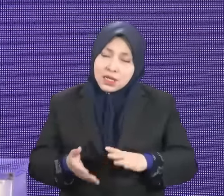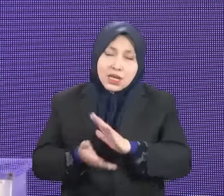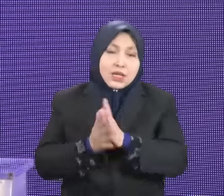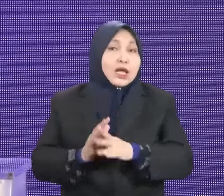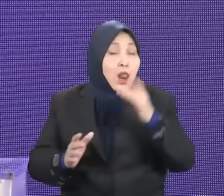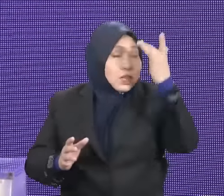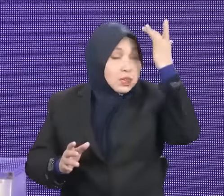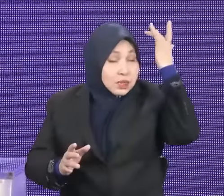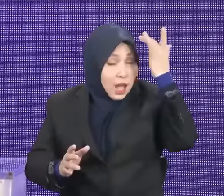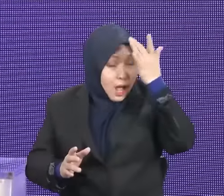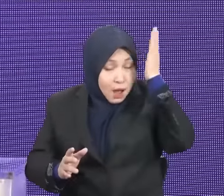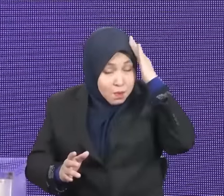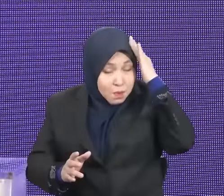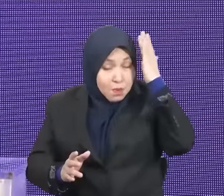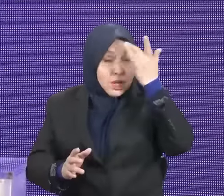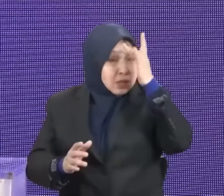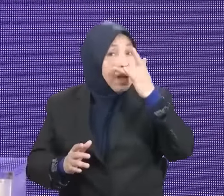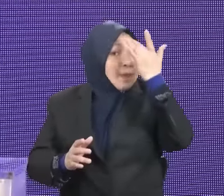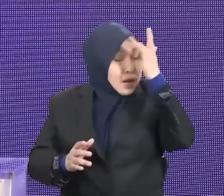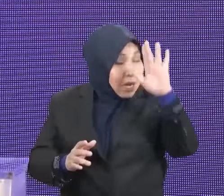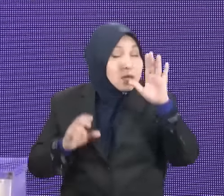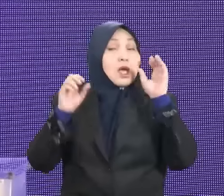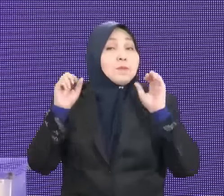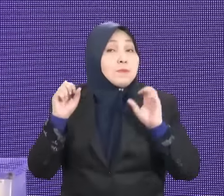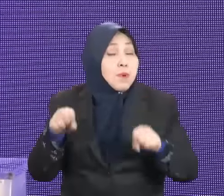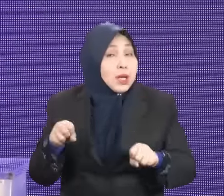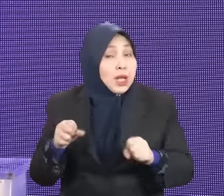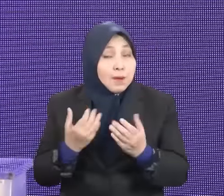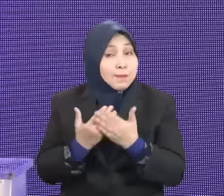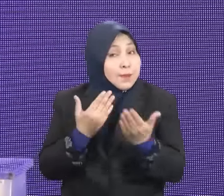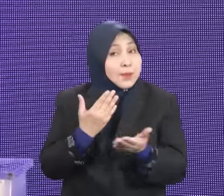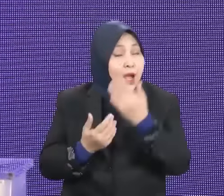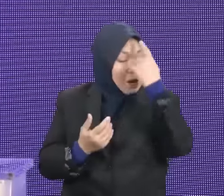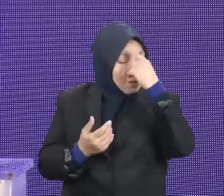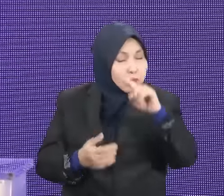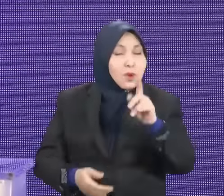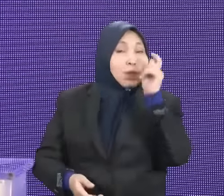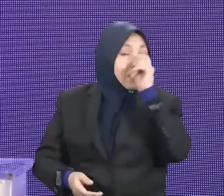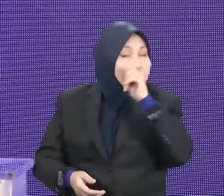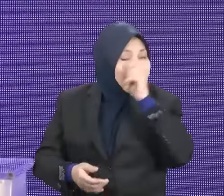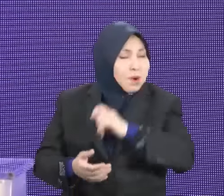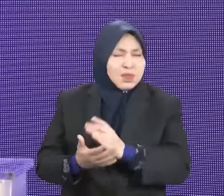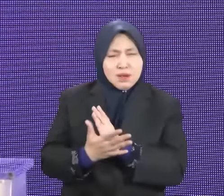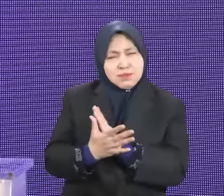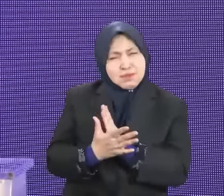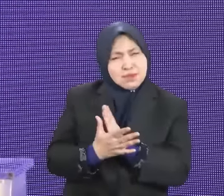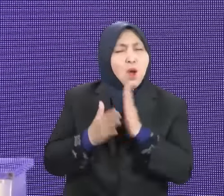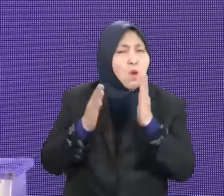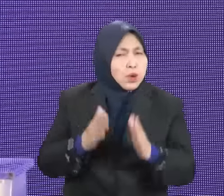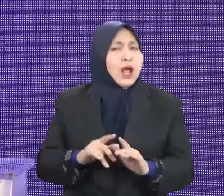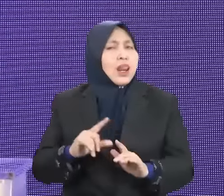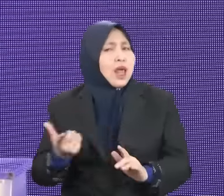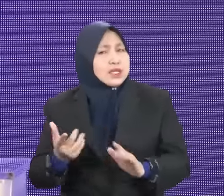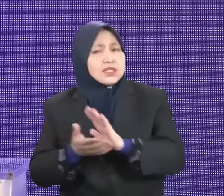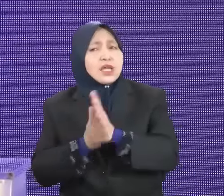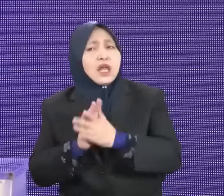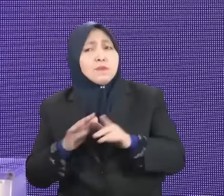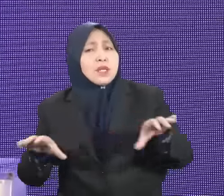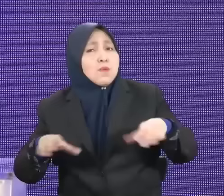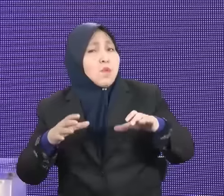hanya orang yang yang bijak yang boleh mudah untuk menipu ataupun meragukan orang lain apa yang dibuat oleh